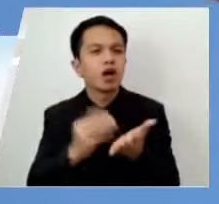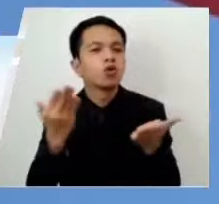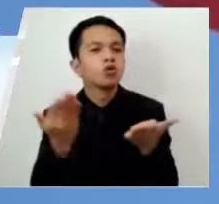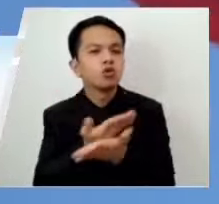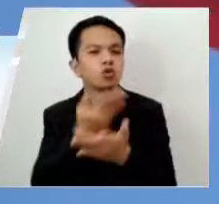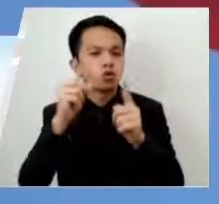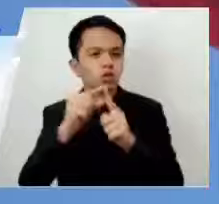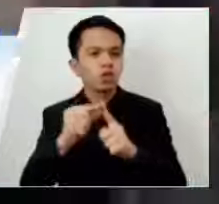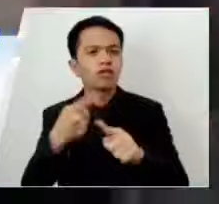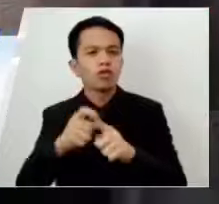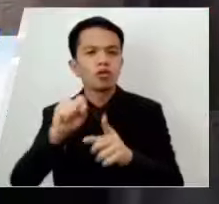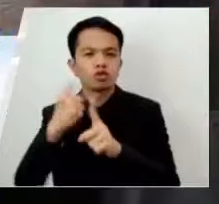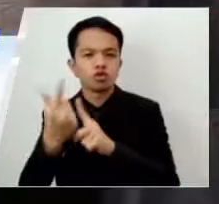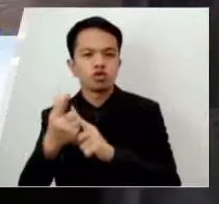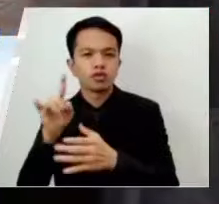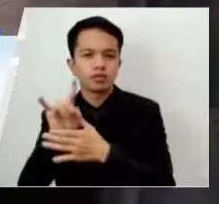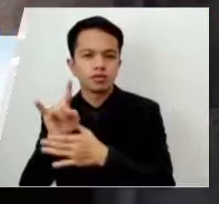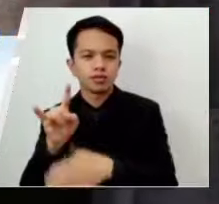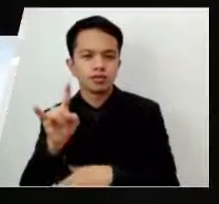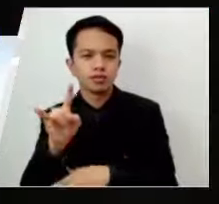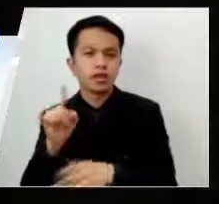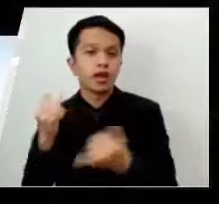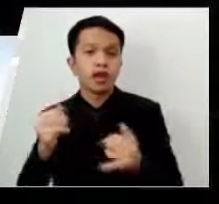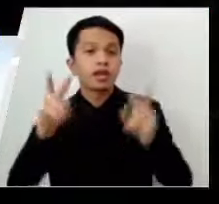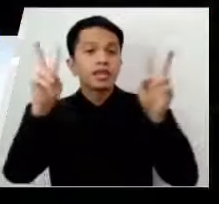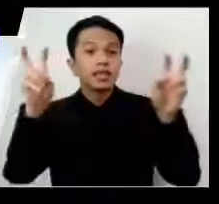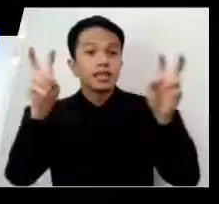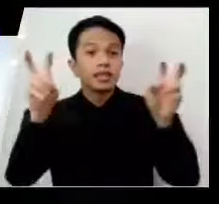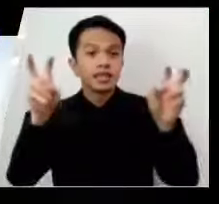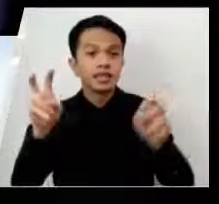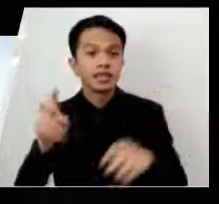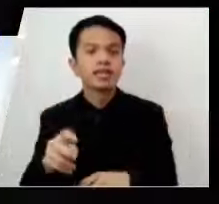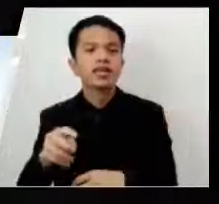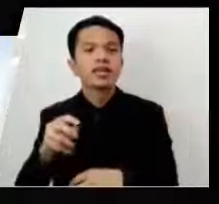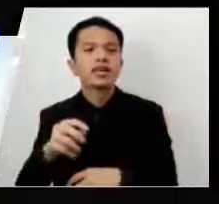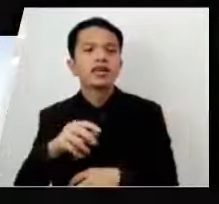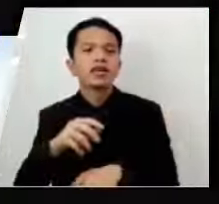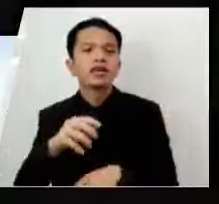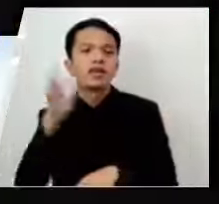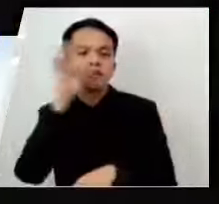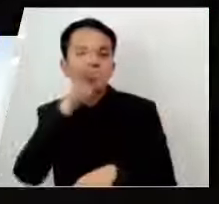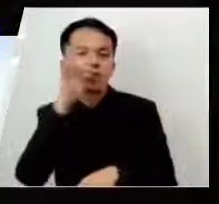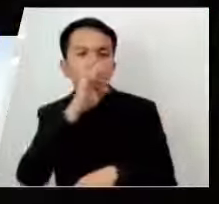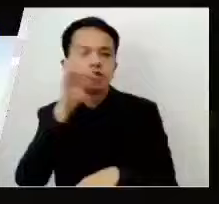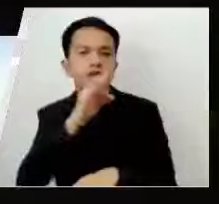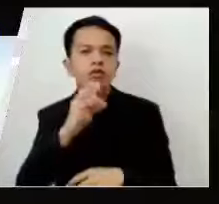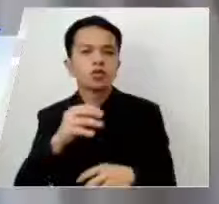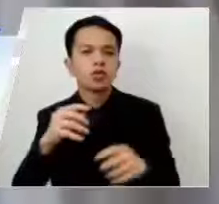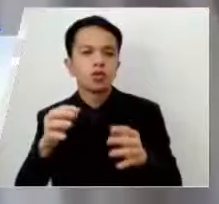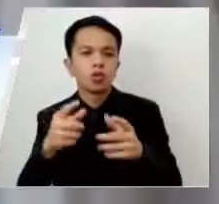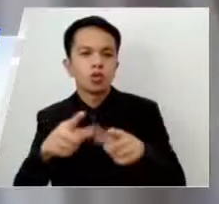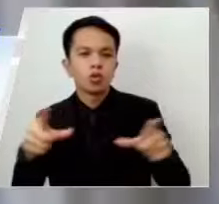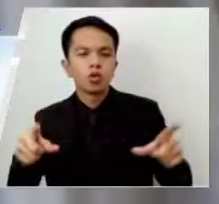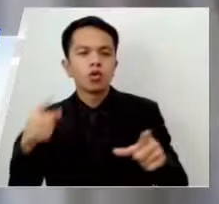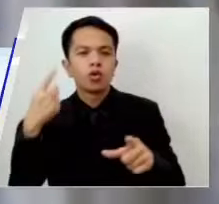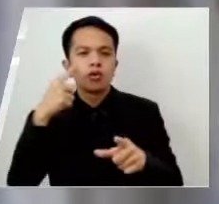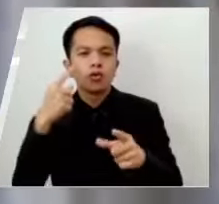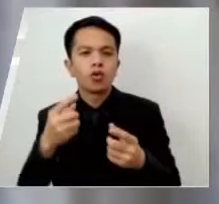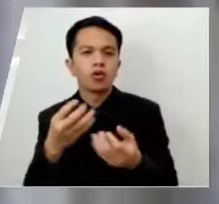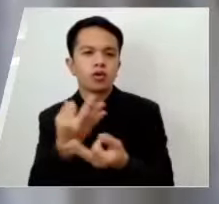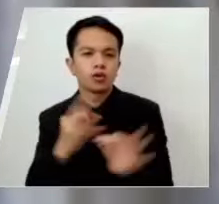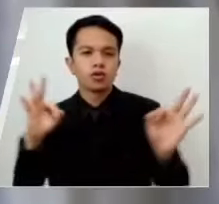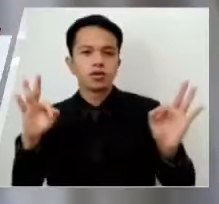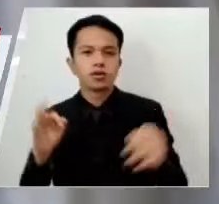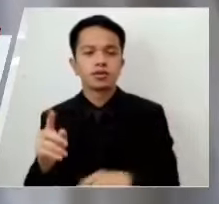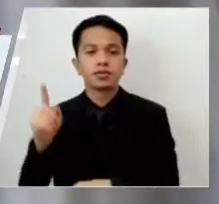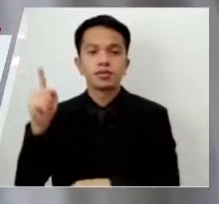social media. At ang tema ngayong taon ay Filipino wikang mapagpalayag. Wika bilang